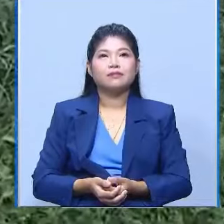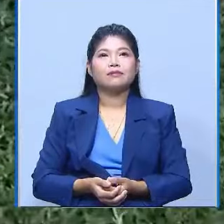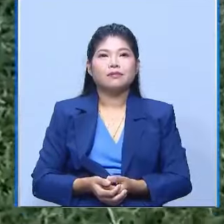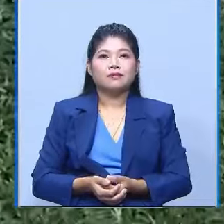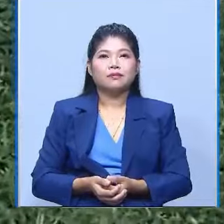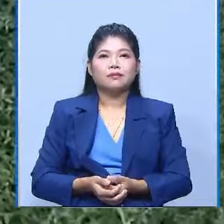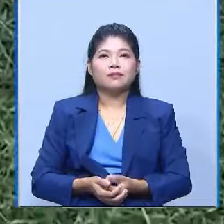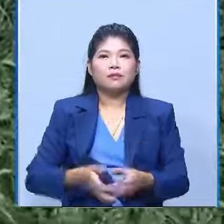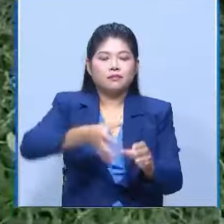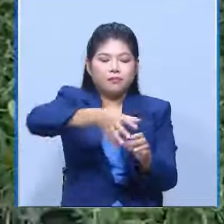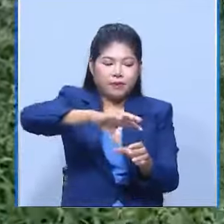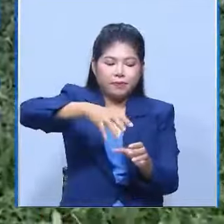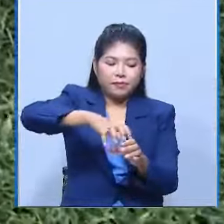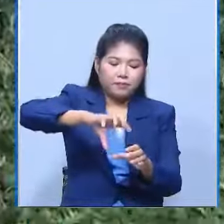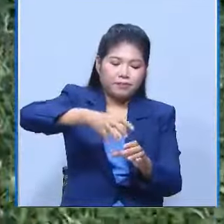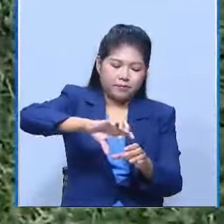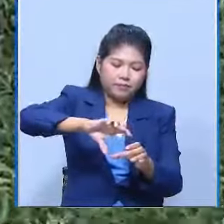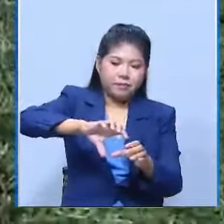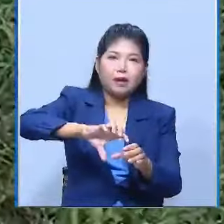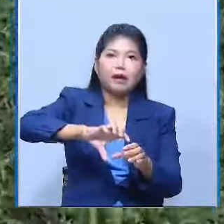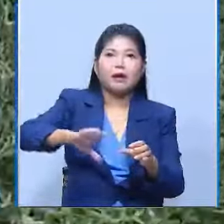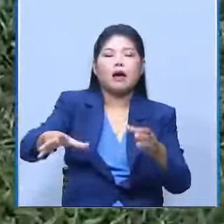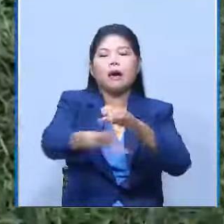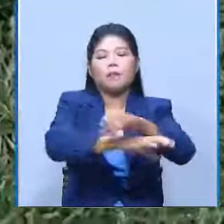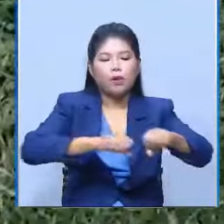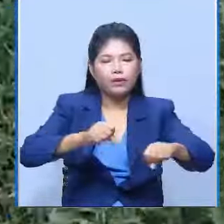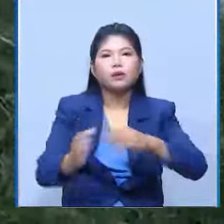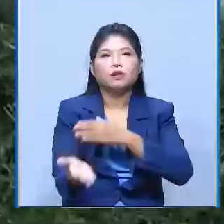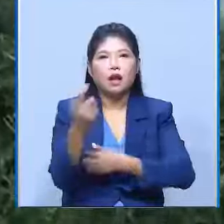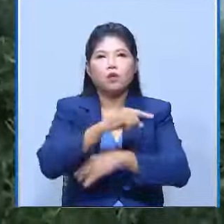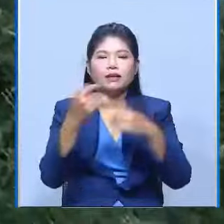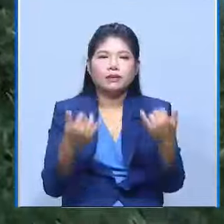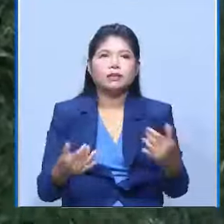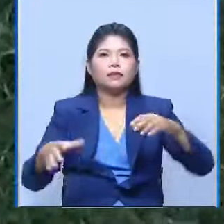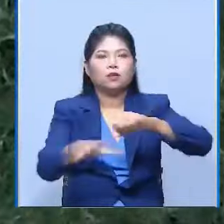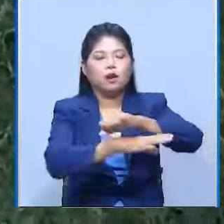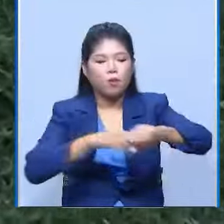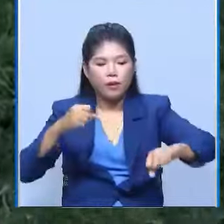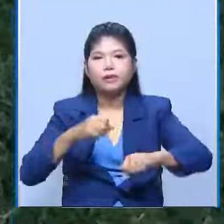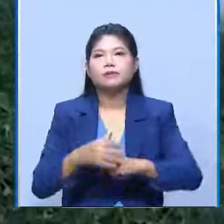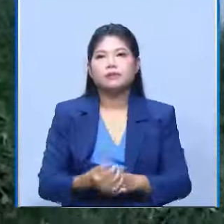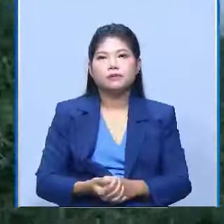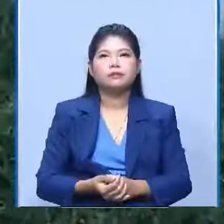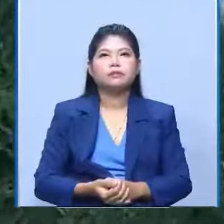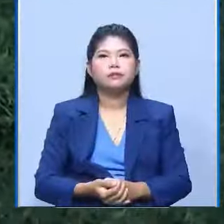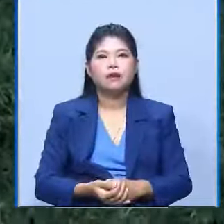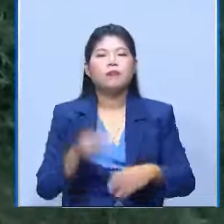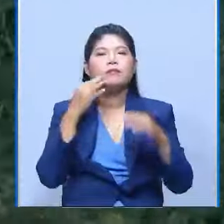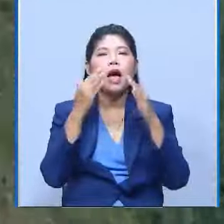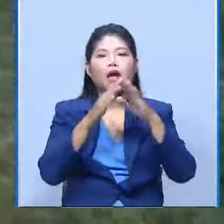โดนขโมยตัดมิเตอร์ประปาแต่เช้าเลยวันนี ้แน่นค่ะเกือบ 20ห